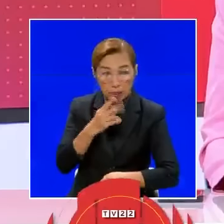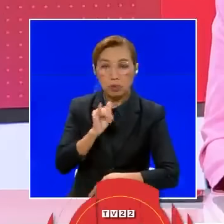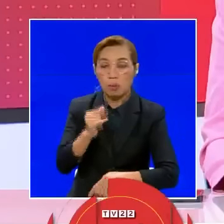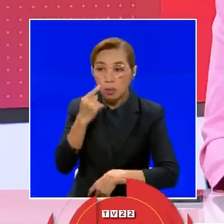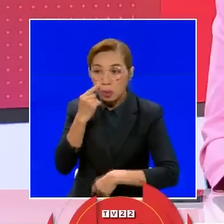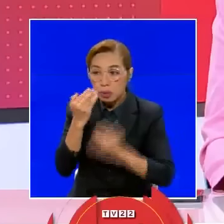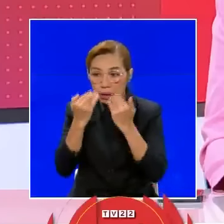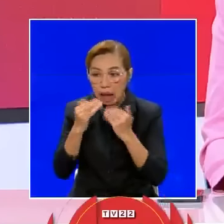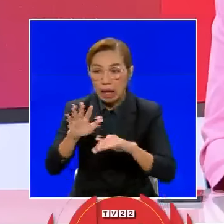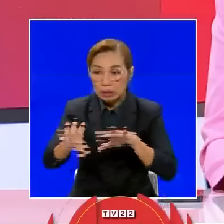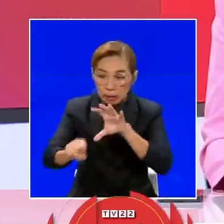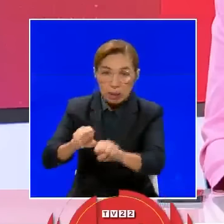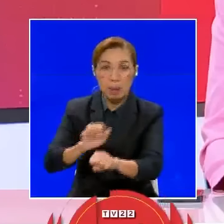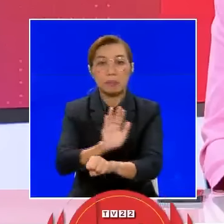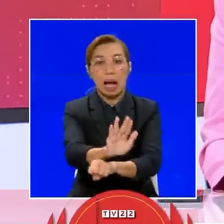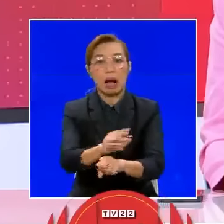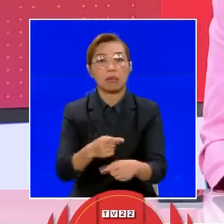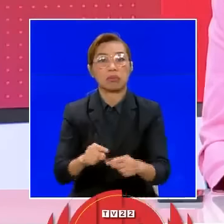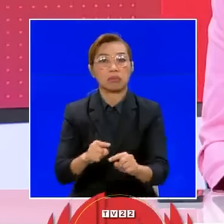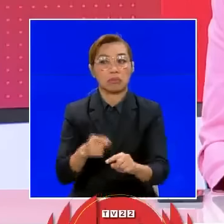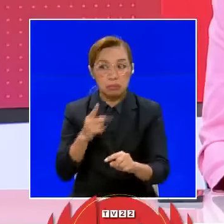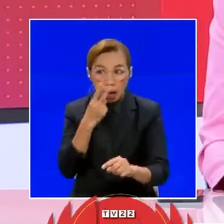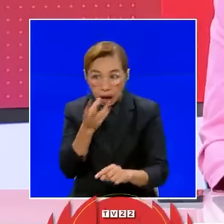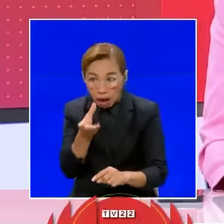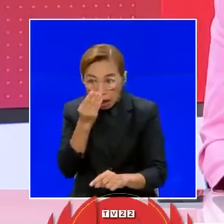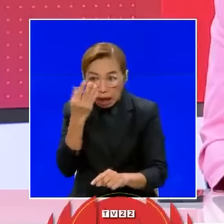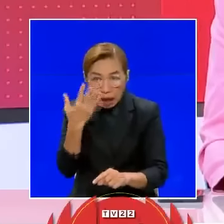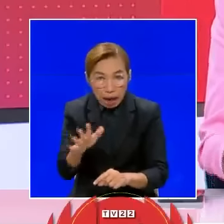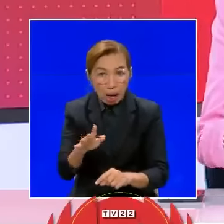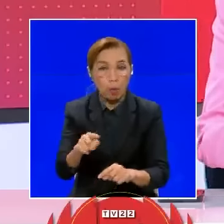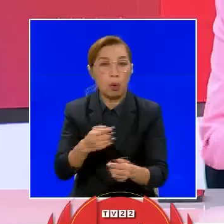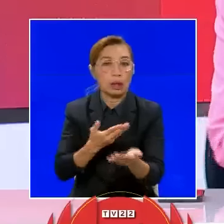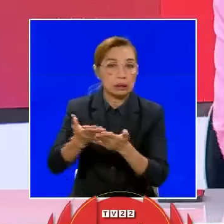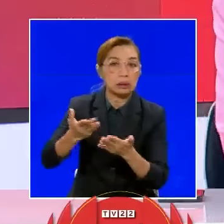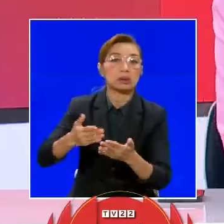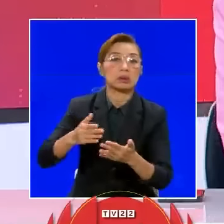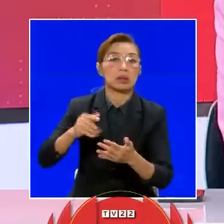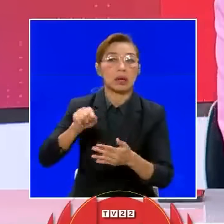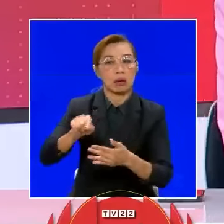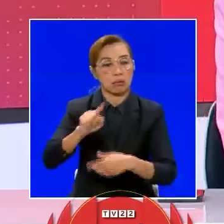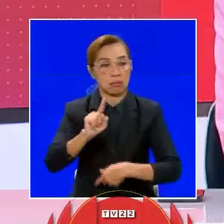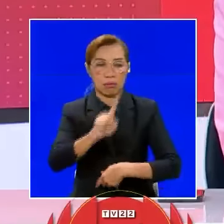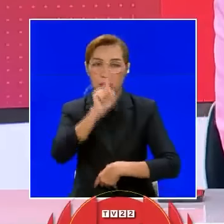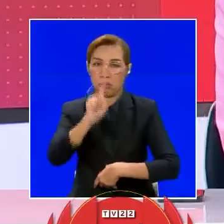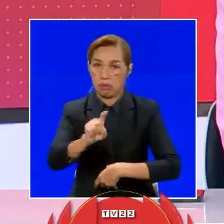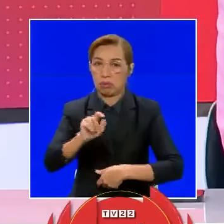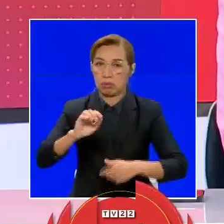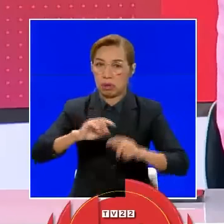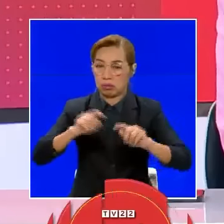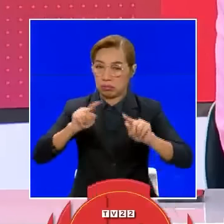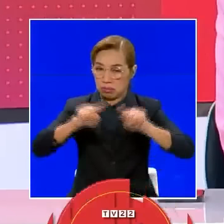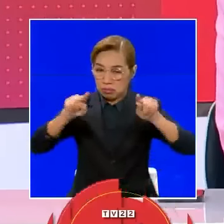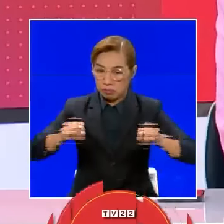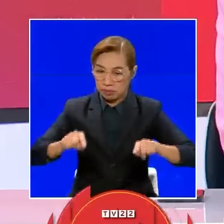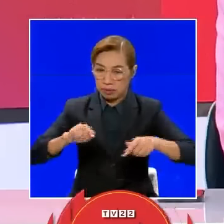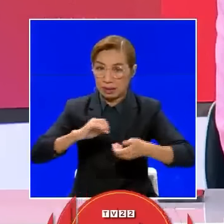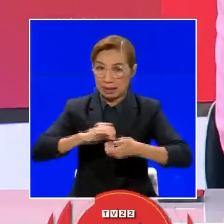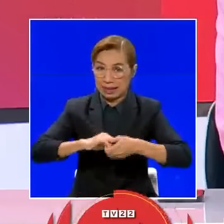ชื่อมั้ยว่าเดี๋ยวรองภูมิธรรมจะต้องมีคำตอบในเรื่องนี้ถ้าเกิดว่ามีการสงสัยใน TOR นี ้เห็นบอกตอนนี้บอกมาเบื้องต้น